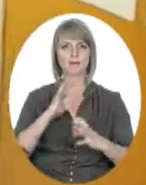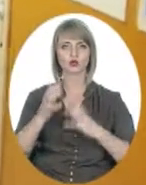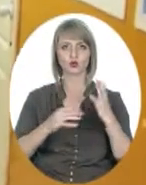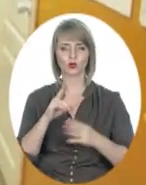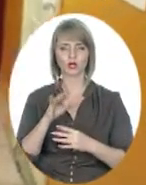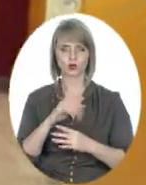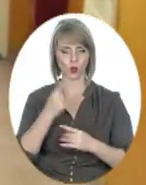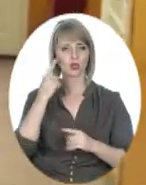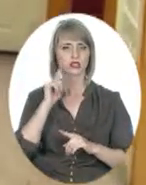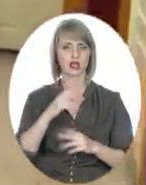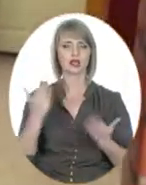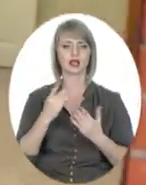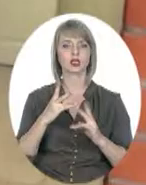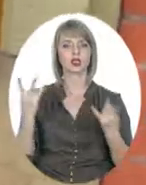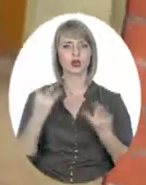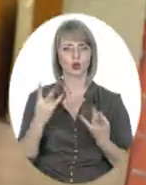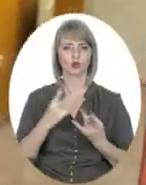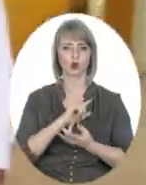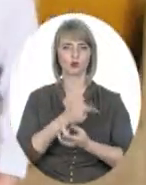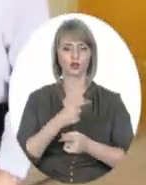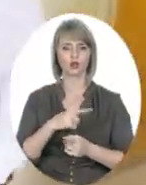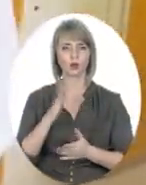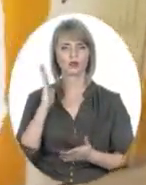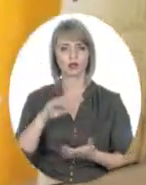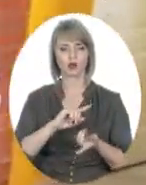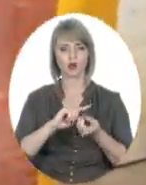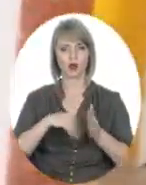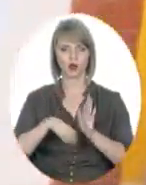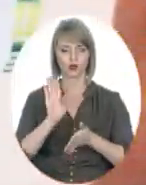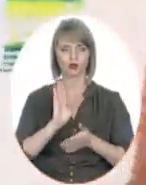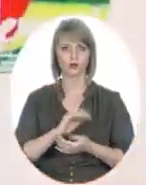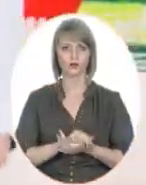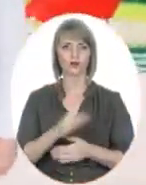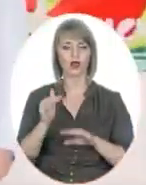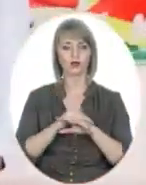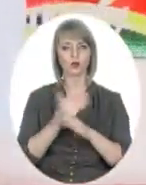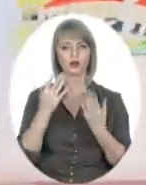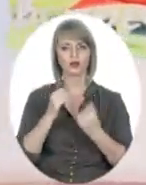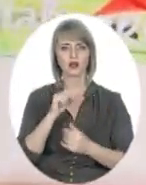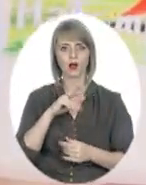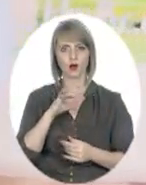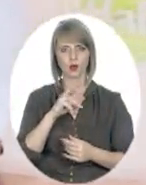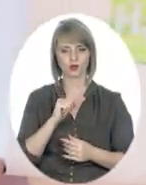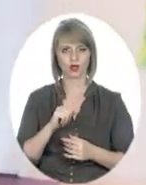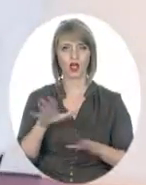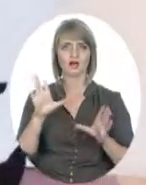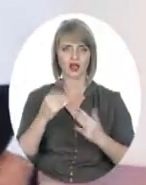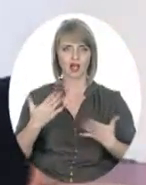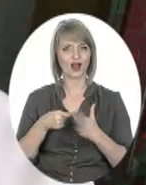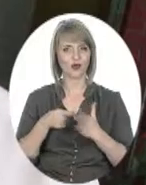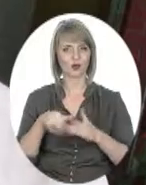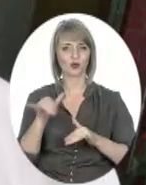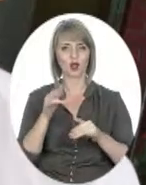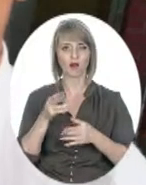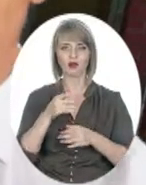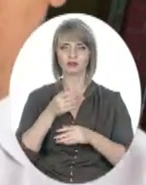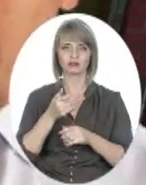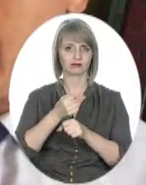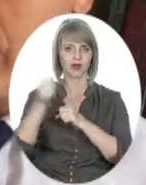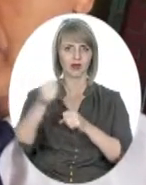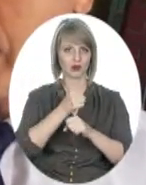Вот и Павел Эккерт, начальник управления по делам молодежи, физической культуре и спорта, решил лично поздравить с победой. Мастер спорта по